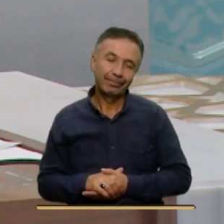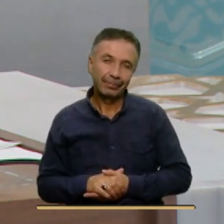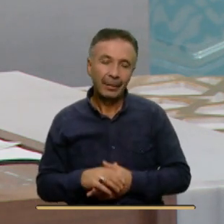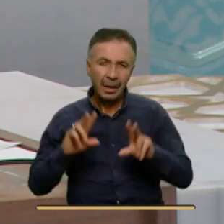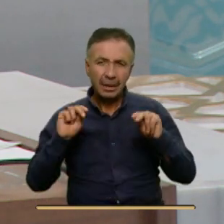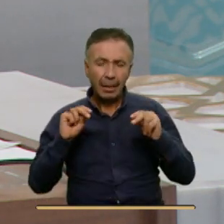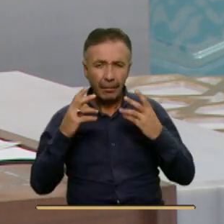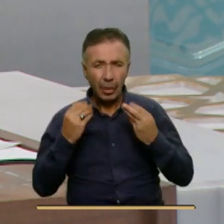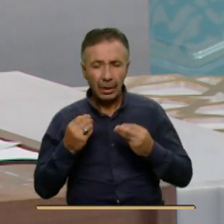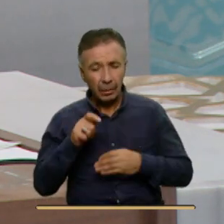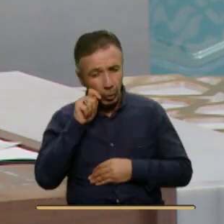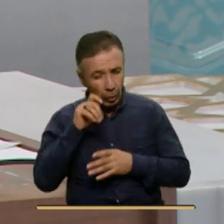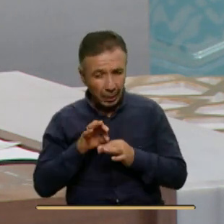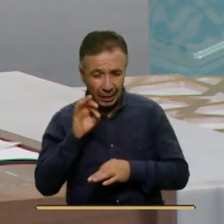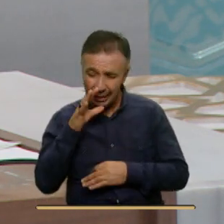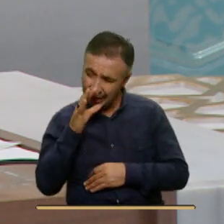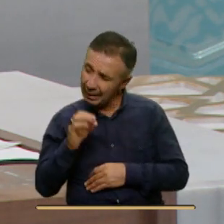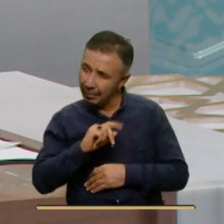Kamil anlamda Müslüman kimdir?